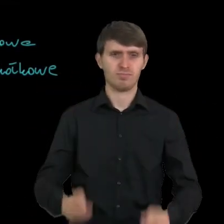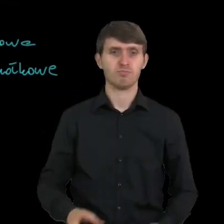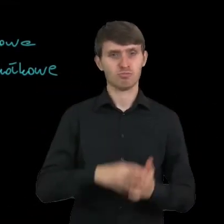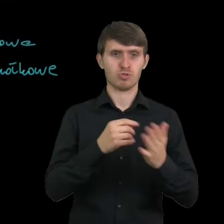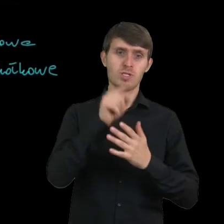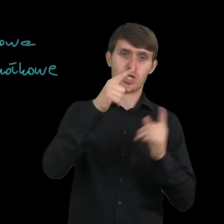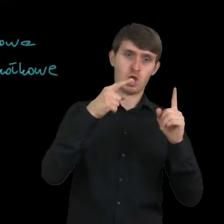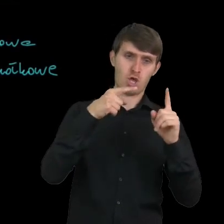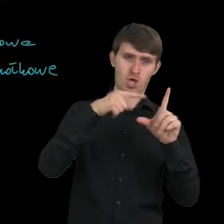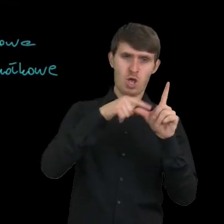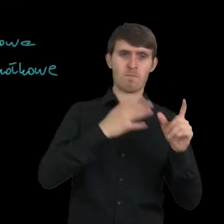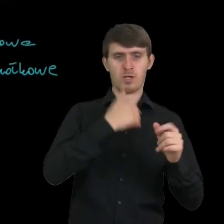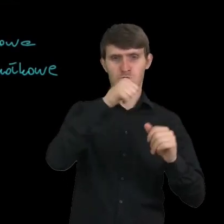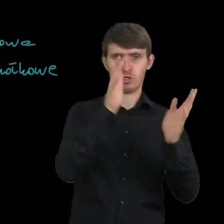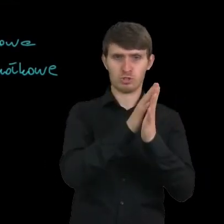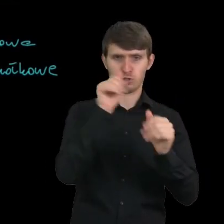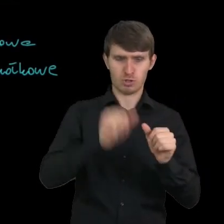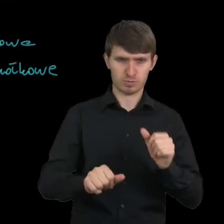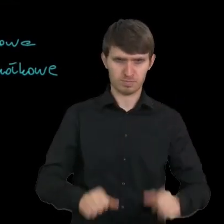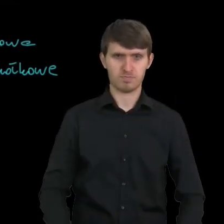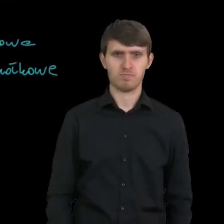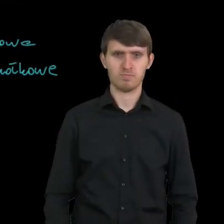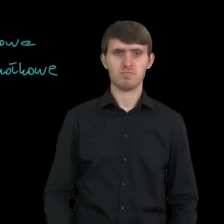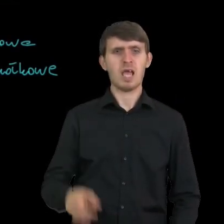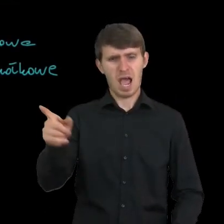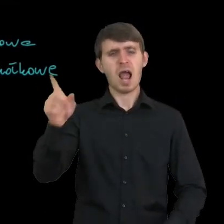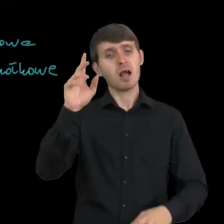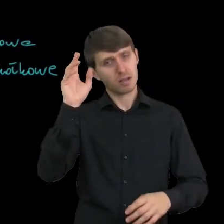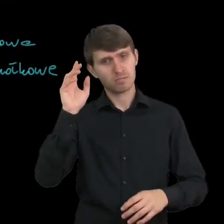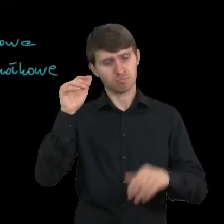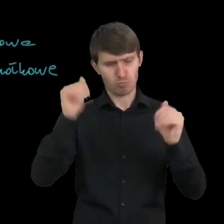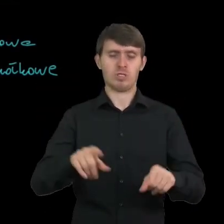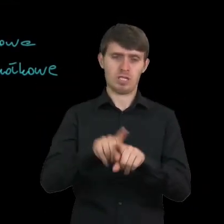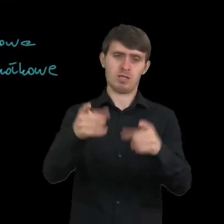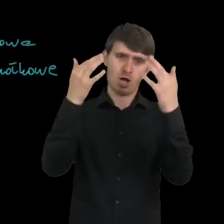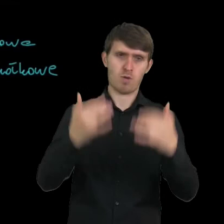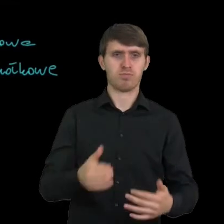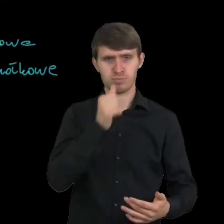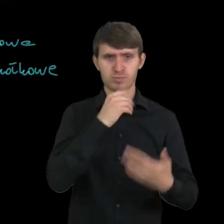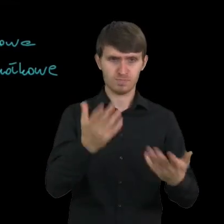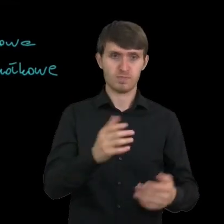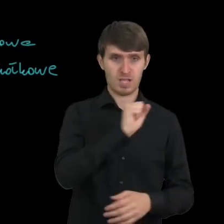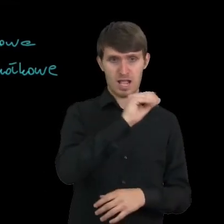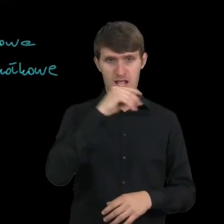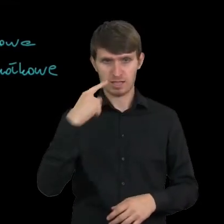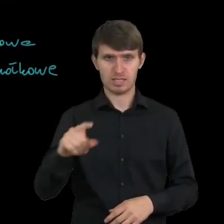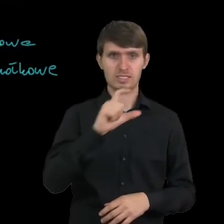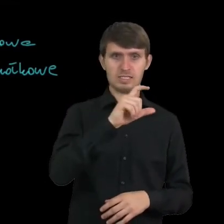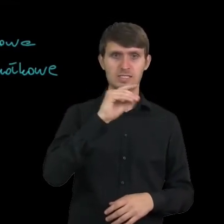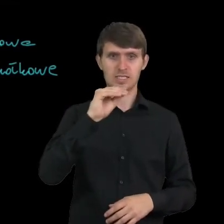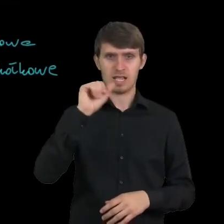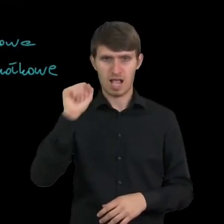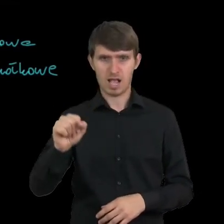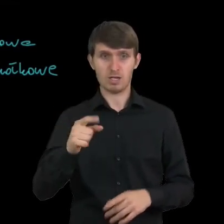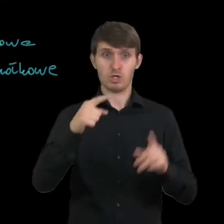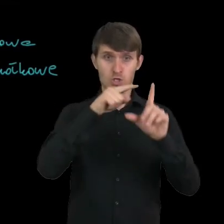tego kąta ma również 110 stopni, ale możemy sobie to policzyć. Popatrzmy. Kąt AED oraz kąt CEA to